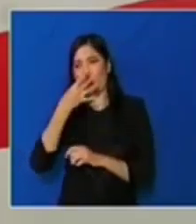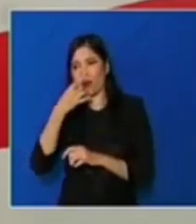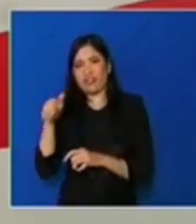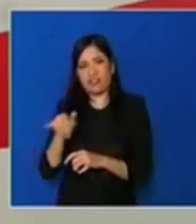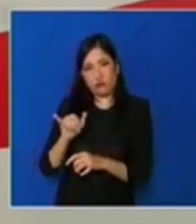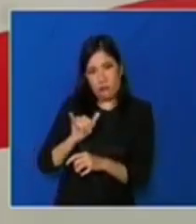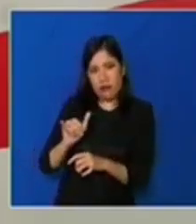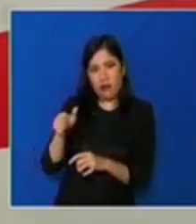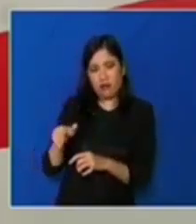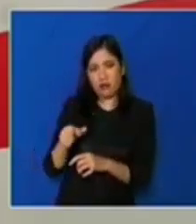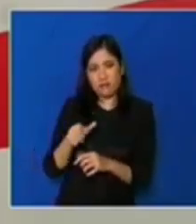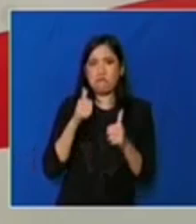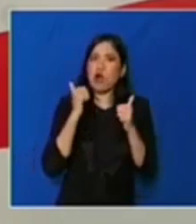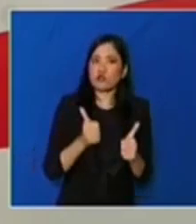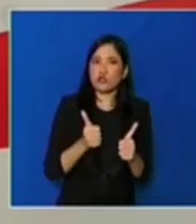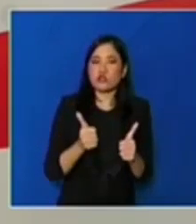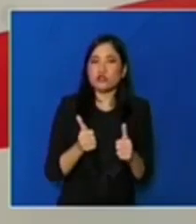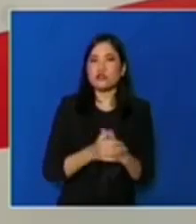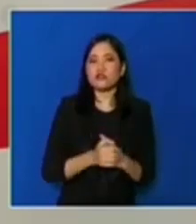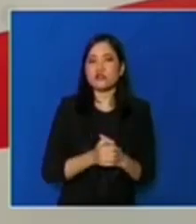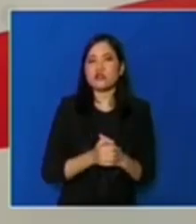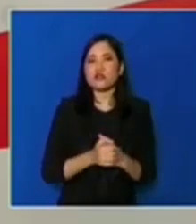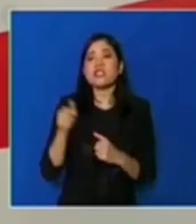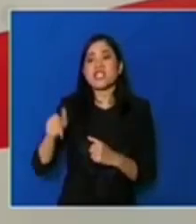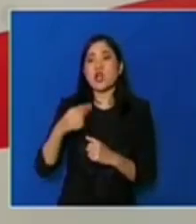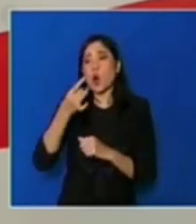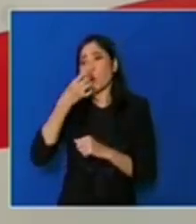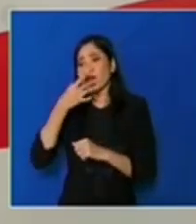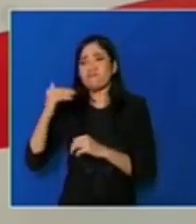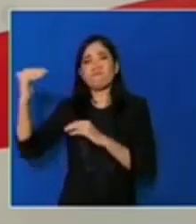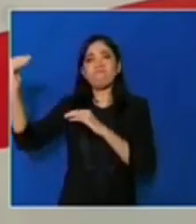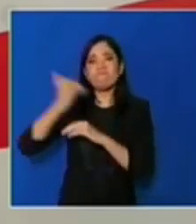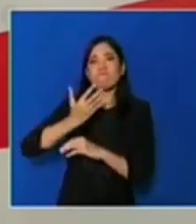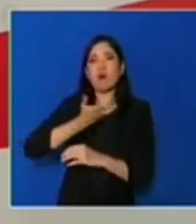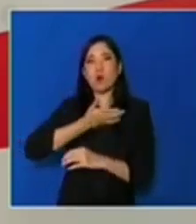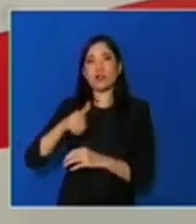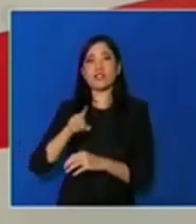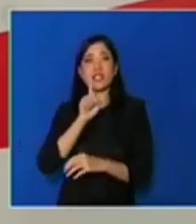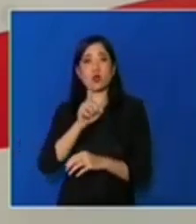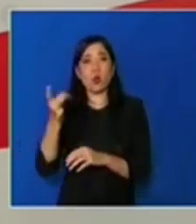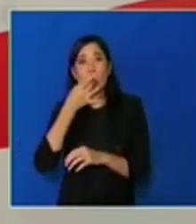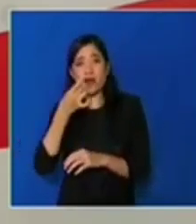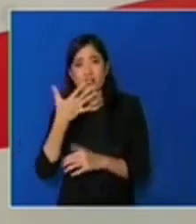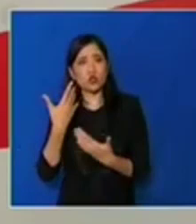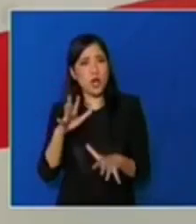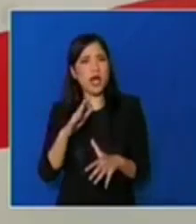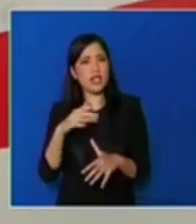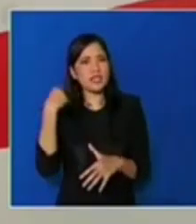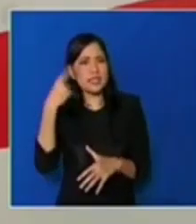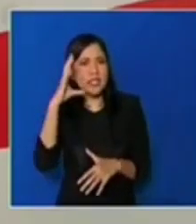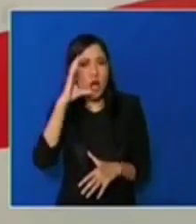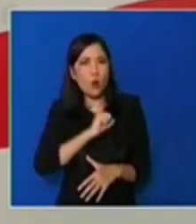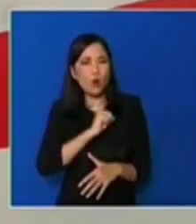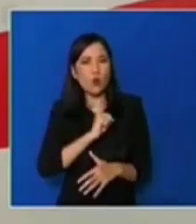ini adalah obat yang akan segera kita datangkan dan sebagai salah satu obat itu sudah akrab kita ketahui yang kita